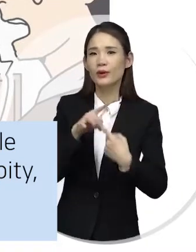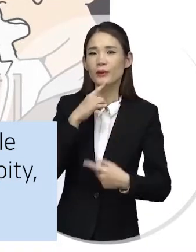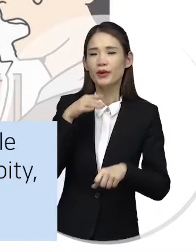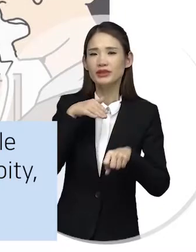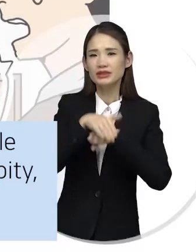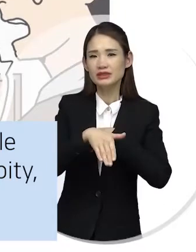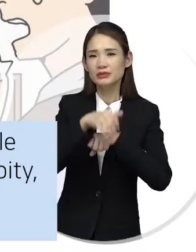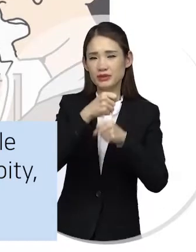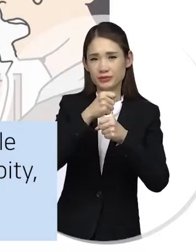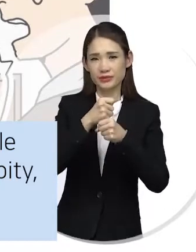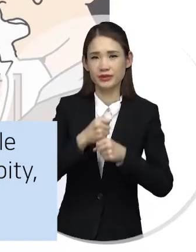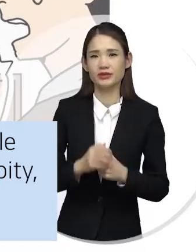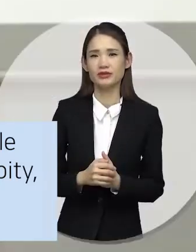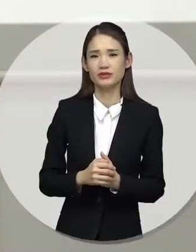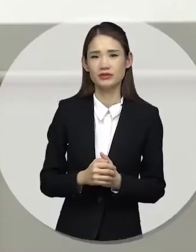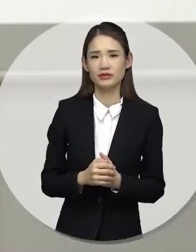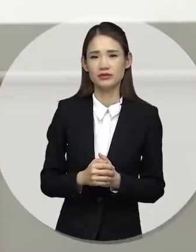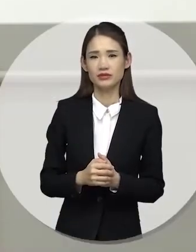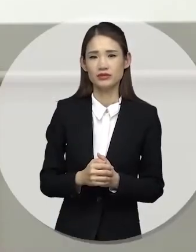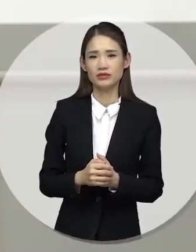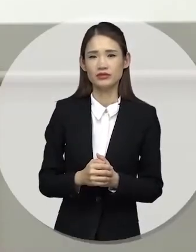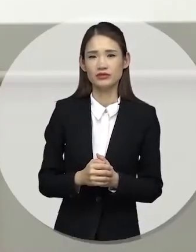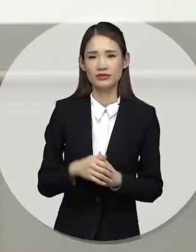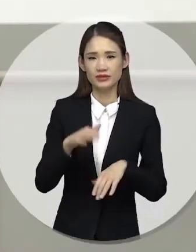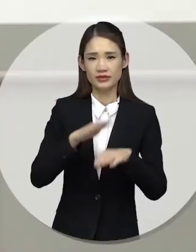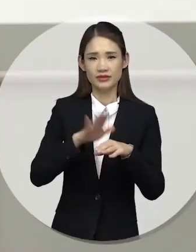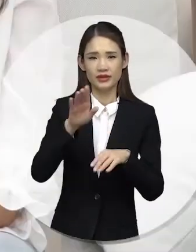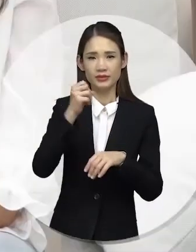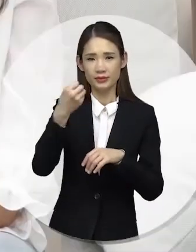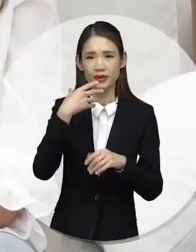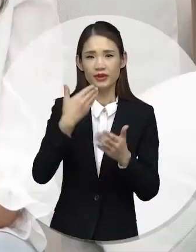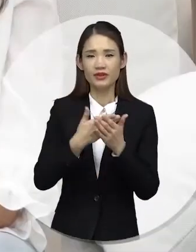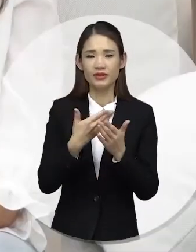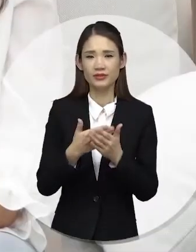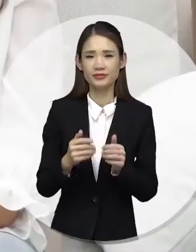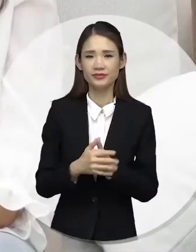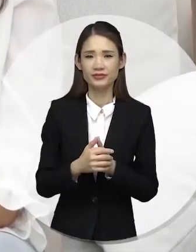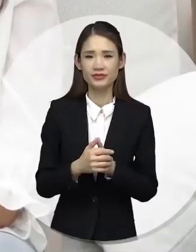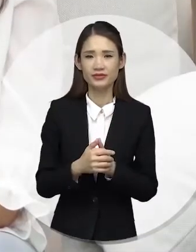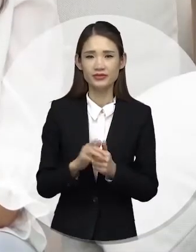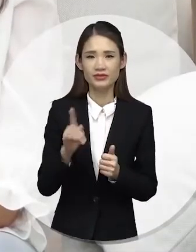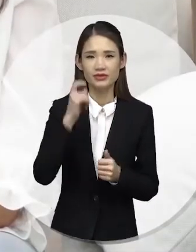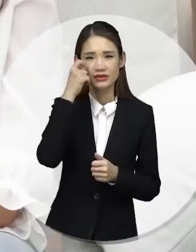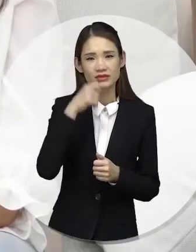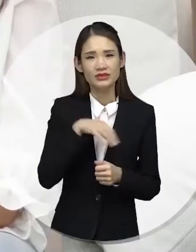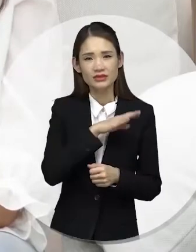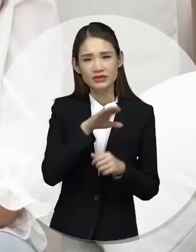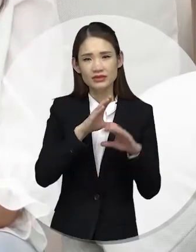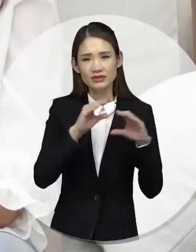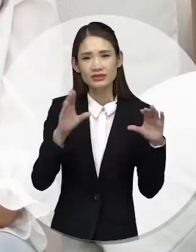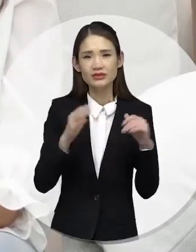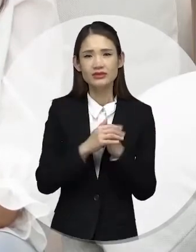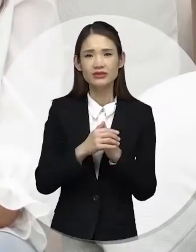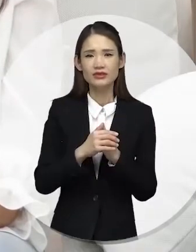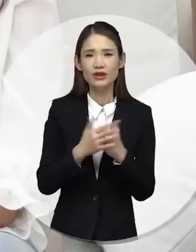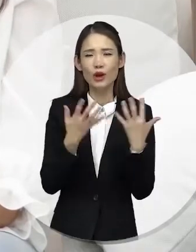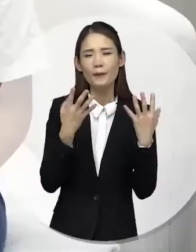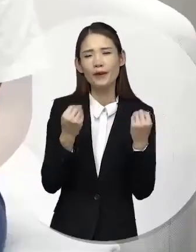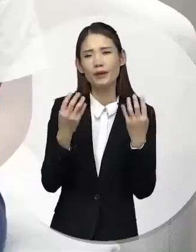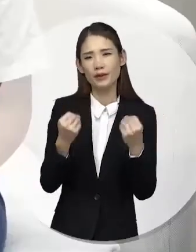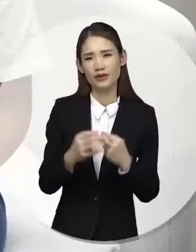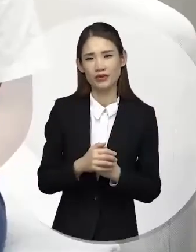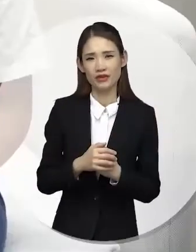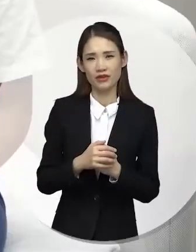대상으로서만 이미지화하는 경우. 의견을 한 번씩 말해주세요. 저게 은근히 안 한 것 같으면서도 되게 많이